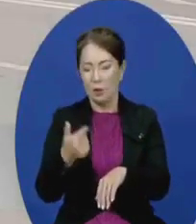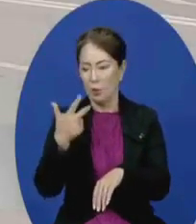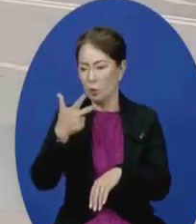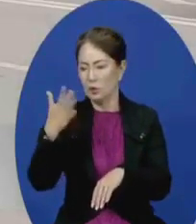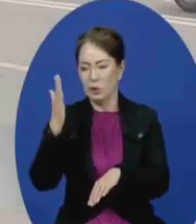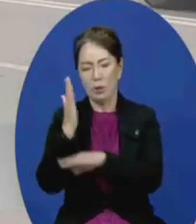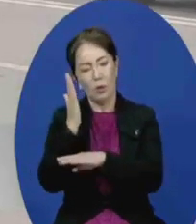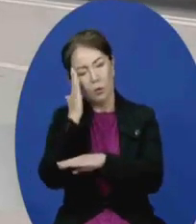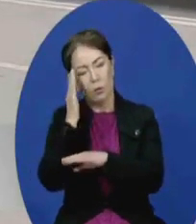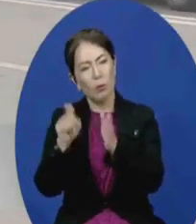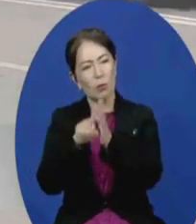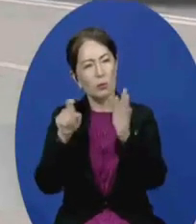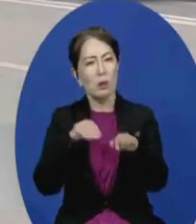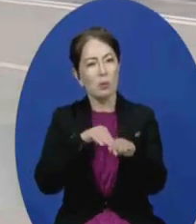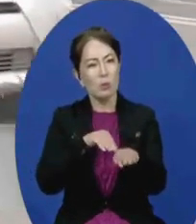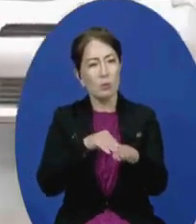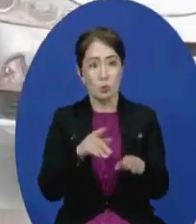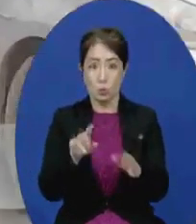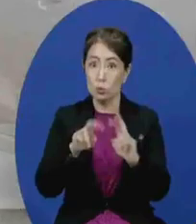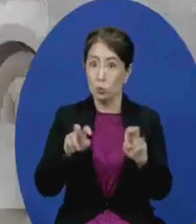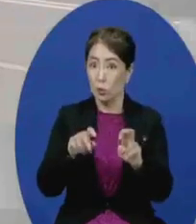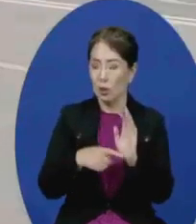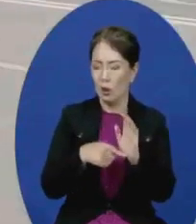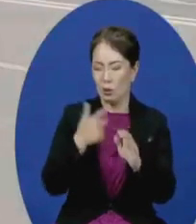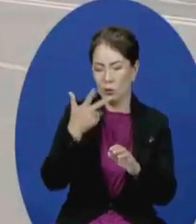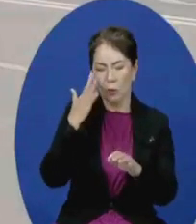өдрийг төвжирэлт өнгөрүүлдэг гэсэн судалгаа гарчээ.